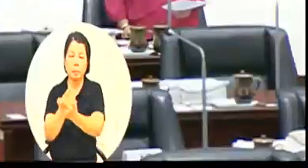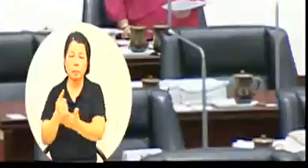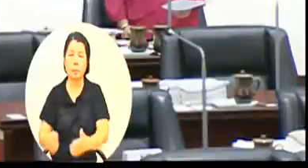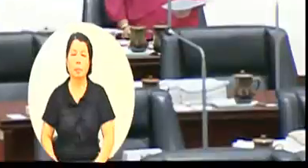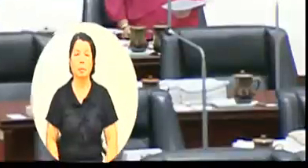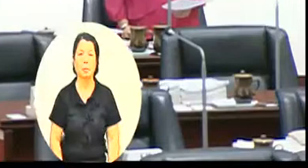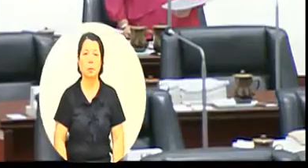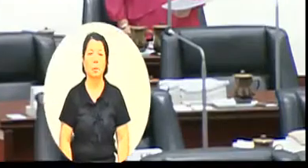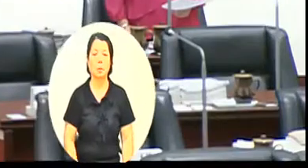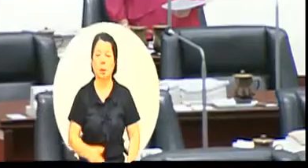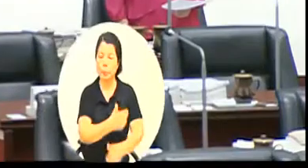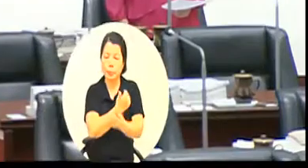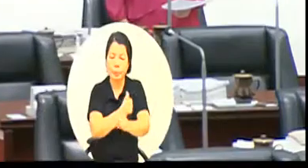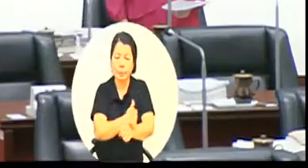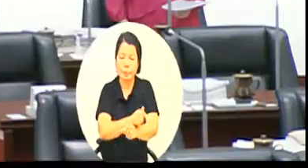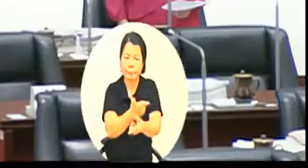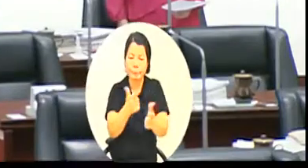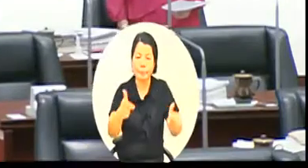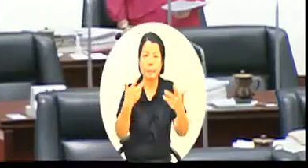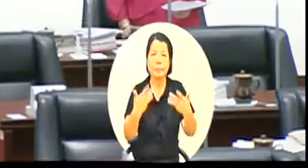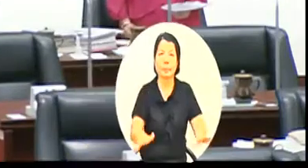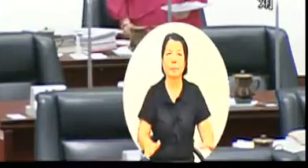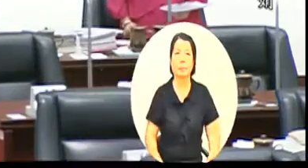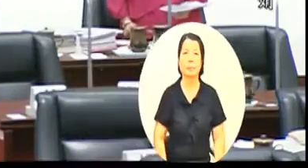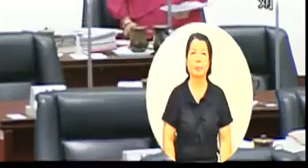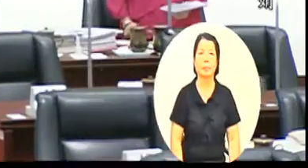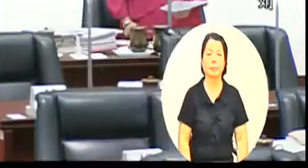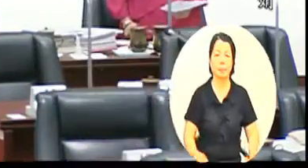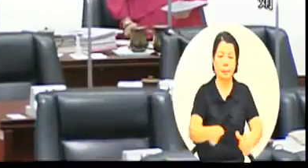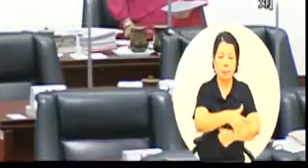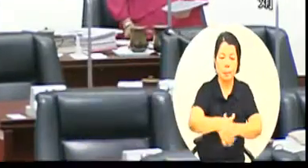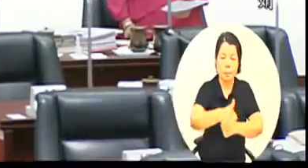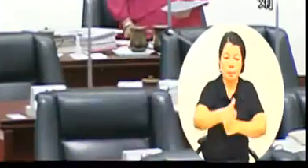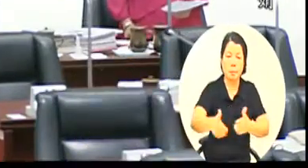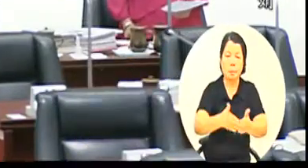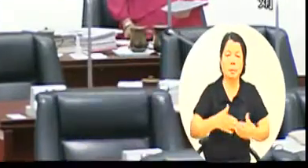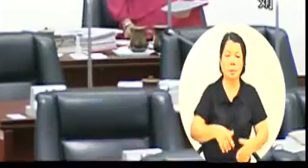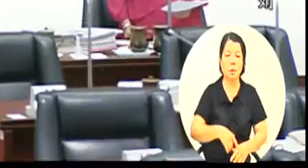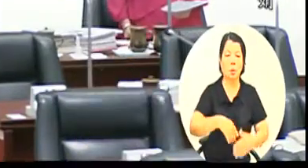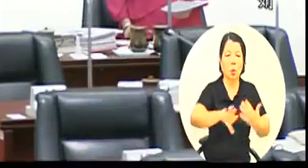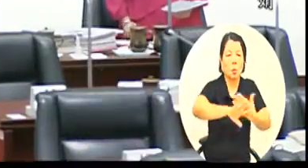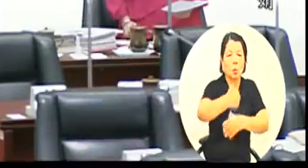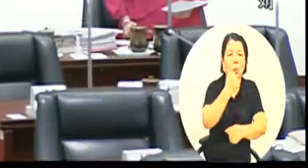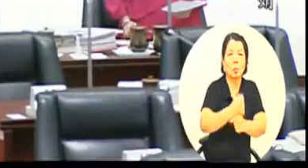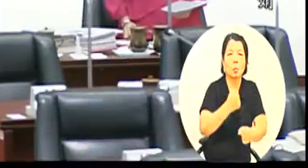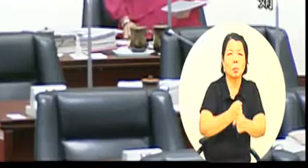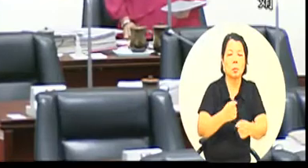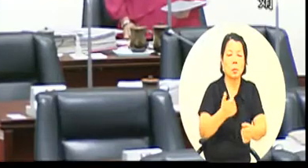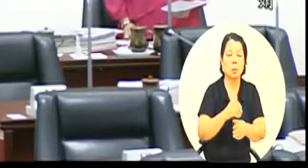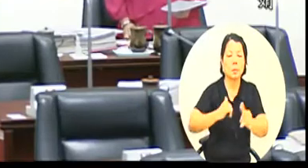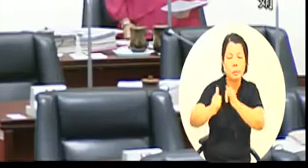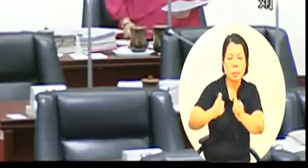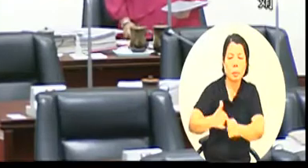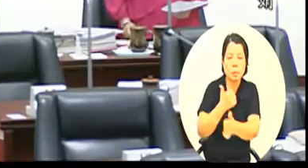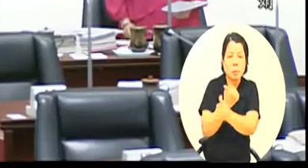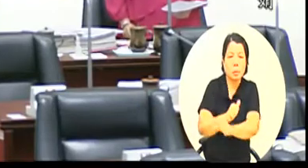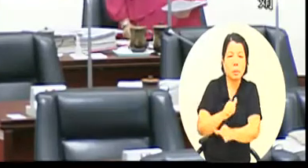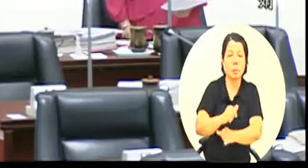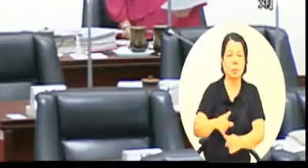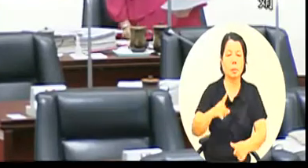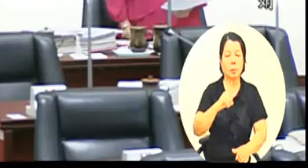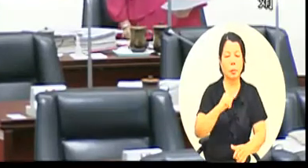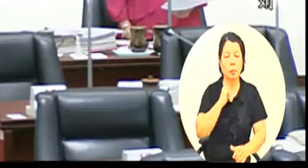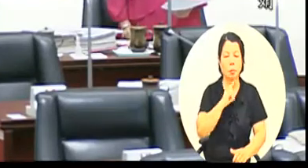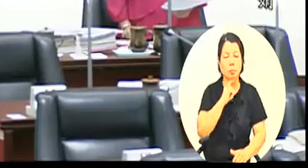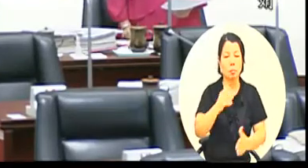面的累积的经验。我相信我们的委员啊，假涛咯，小维金啊，拢超过三四十档啊，他的专业、他的学术都没有问